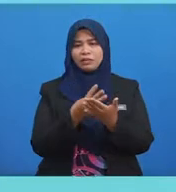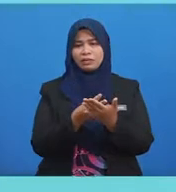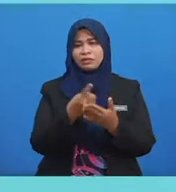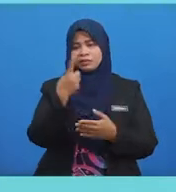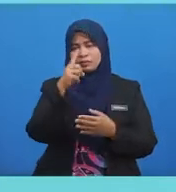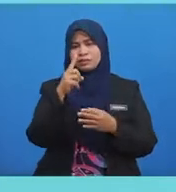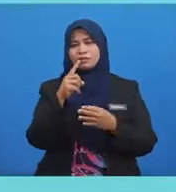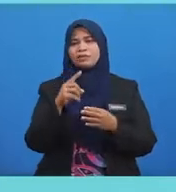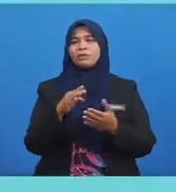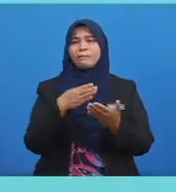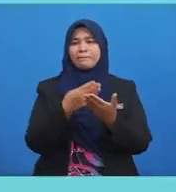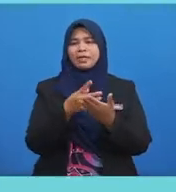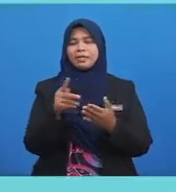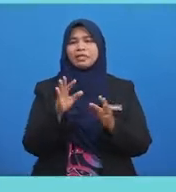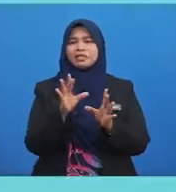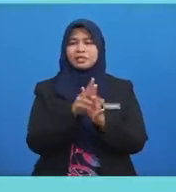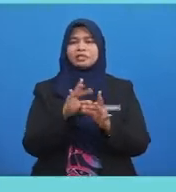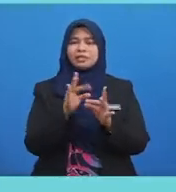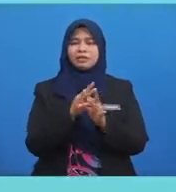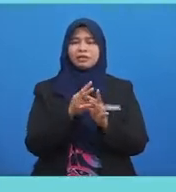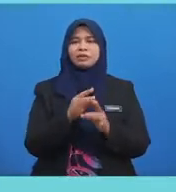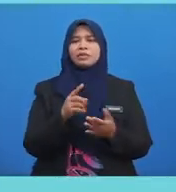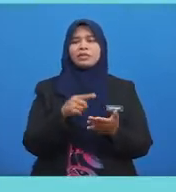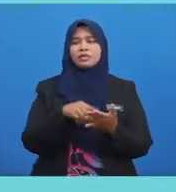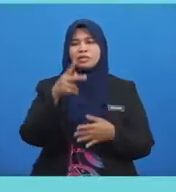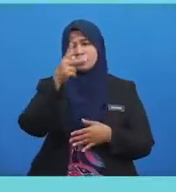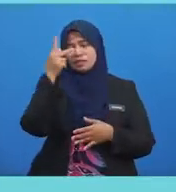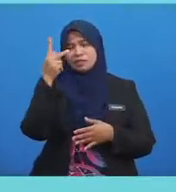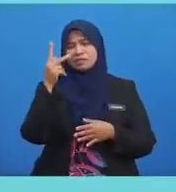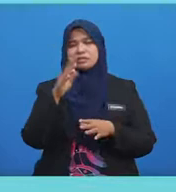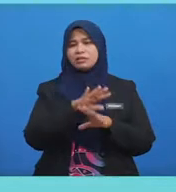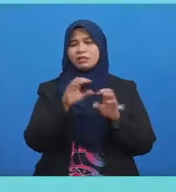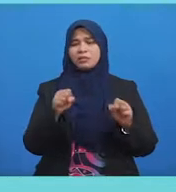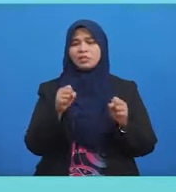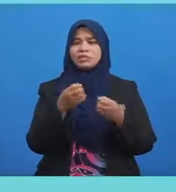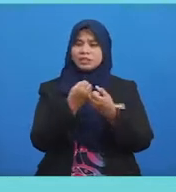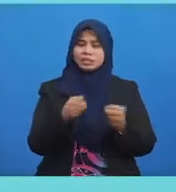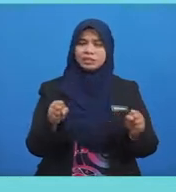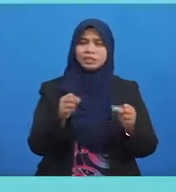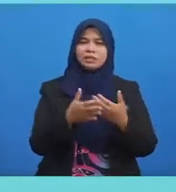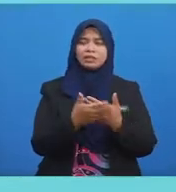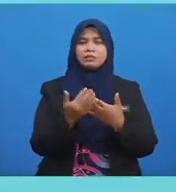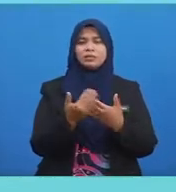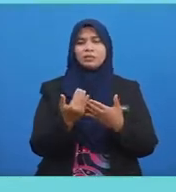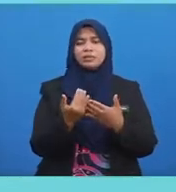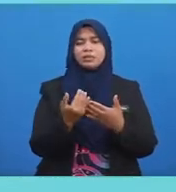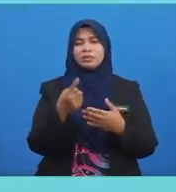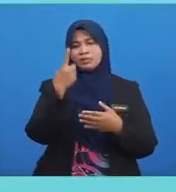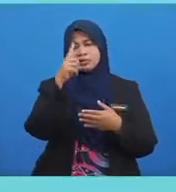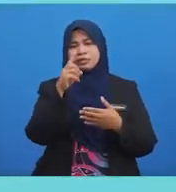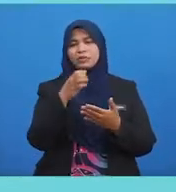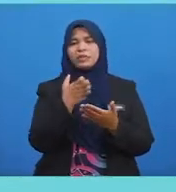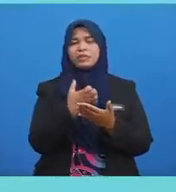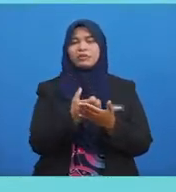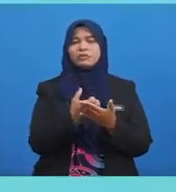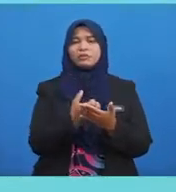Sarawak. Tambahan pula, Vinebrook tidak mampu menyediakan kemudahan dari perubahan dari